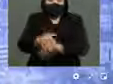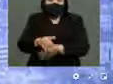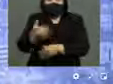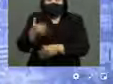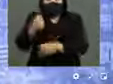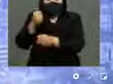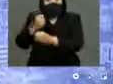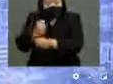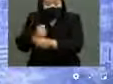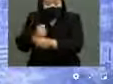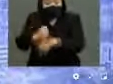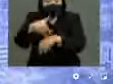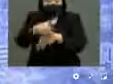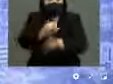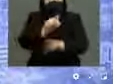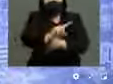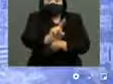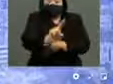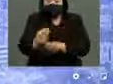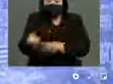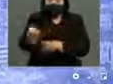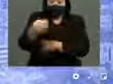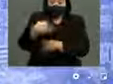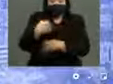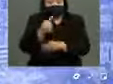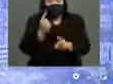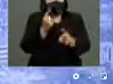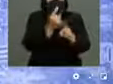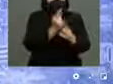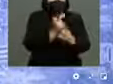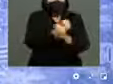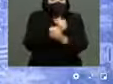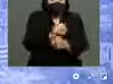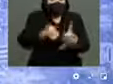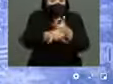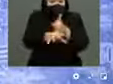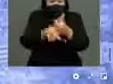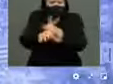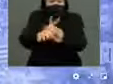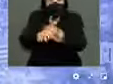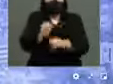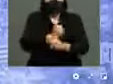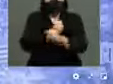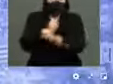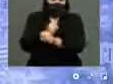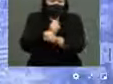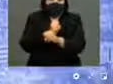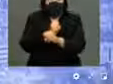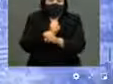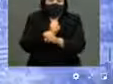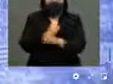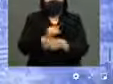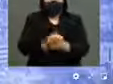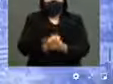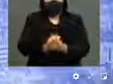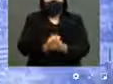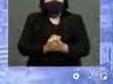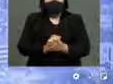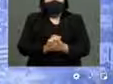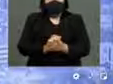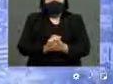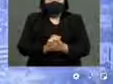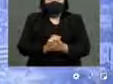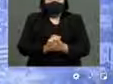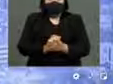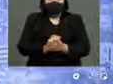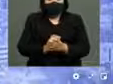ที่อื่นที่ไหนด้วยเราจะได้ช่วยกันติดตามไม่ให้เกิดการกระจายของโรคนะครับนี่เราห่วงใยท่านด้วยนะครับสิ่งที่ด